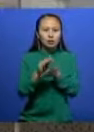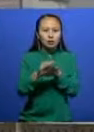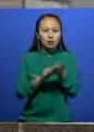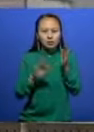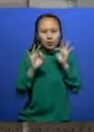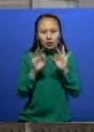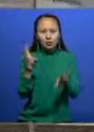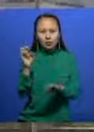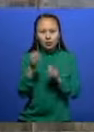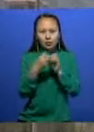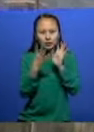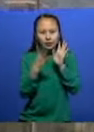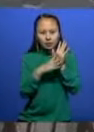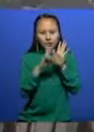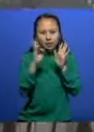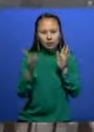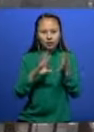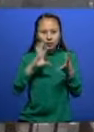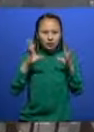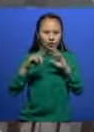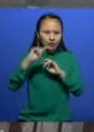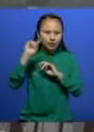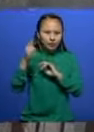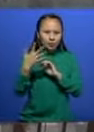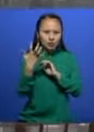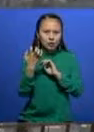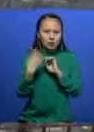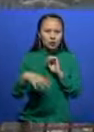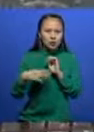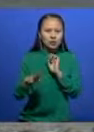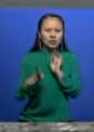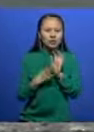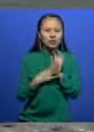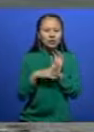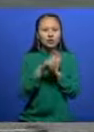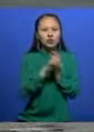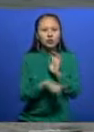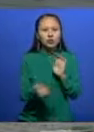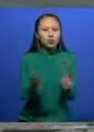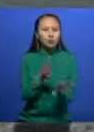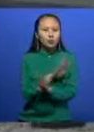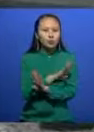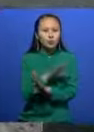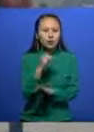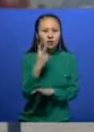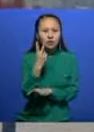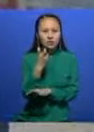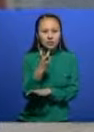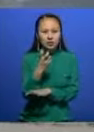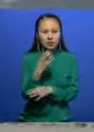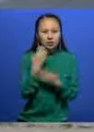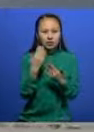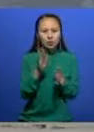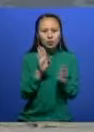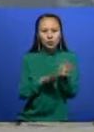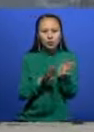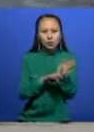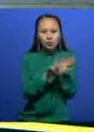хабарлауынша, наурыздың 19-нан бері аймақтағы соғыстан 549 адам жан тапсырған. Олардың 200-ге жуығы бейбіт